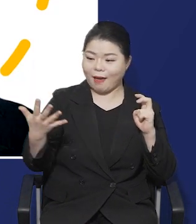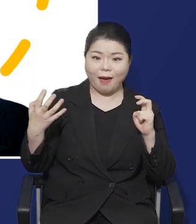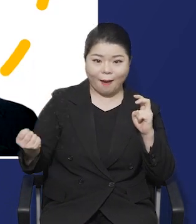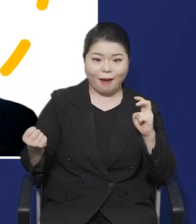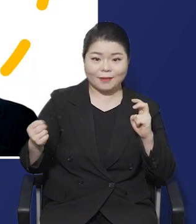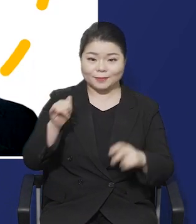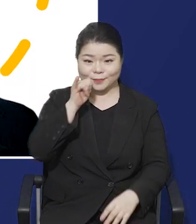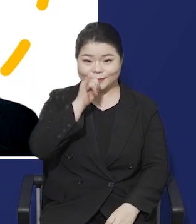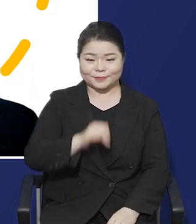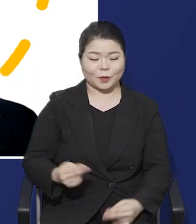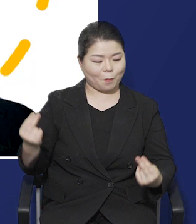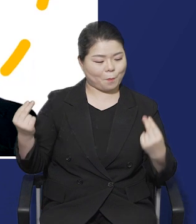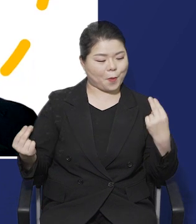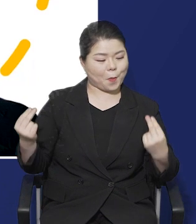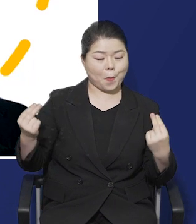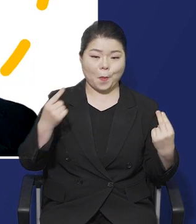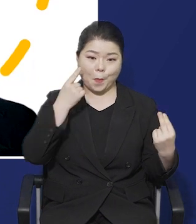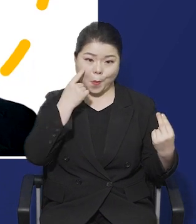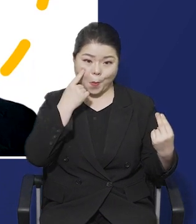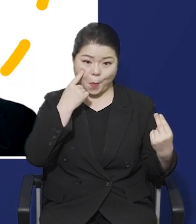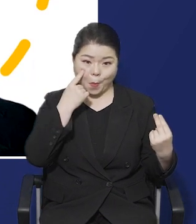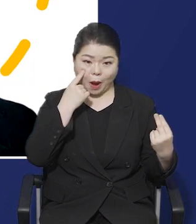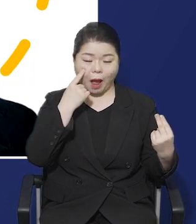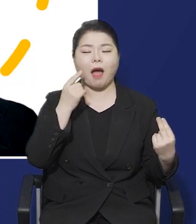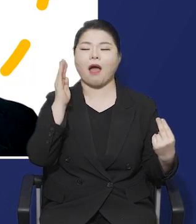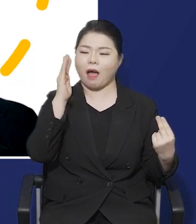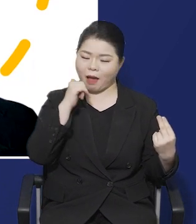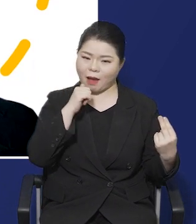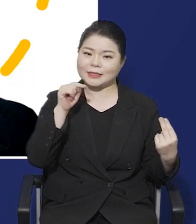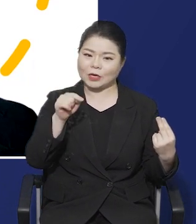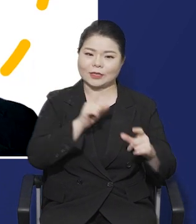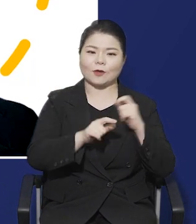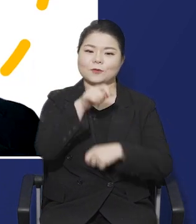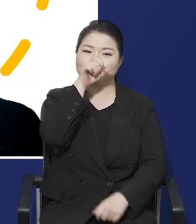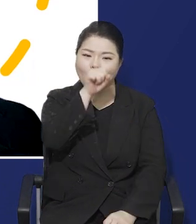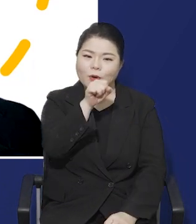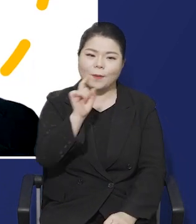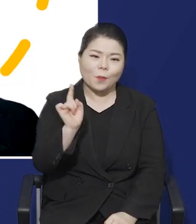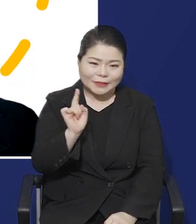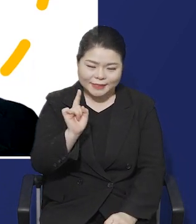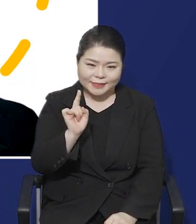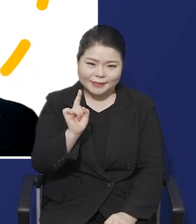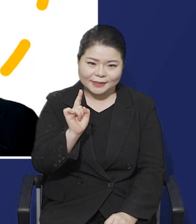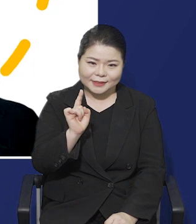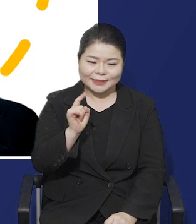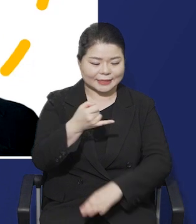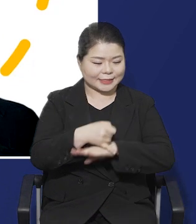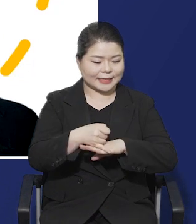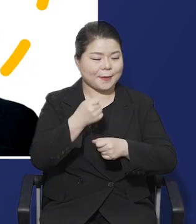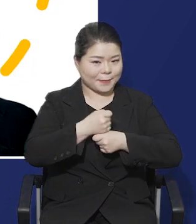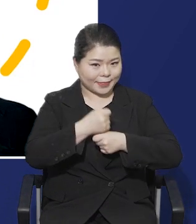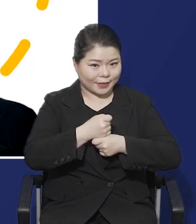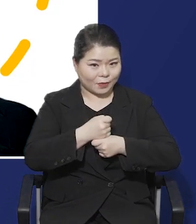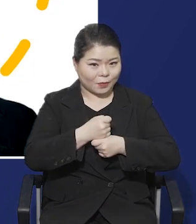많이 참여를 합니다. 그래서 서로 상호 비교를 통해서 더 나은 그 디자인 개발